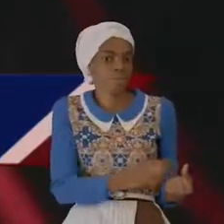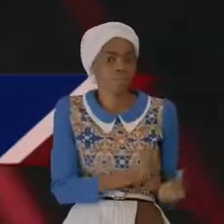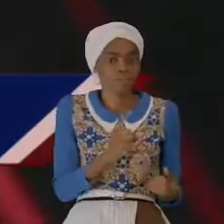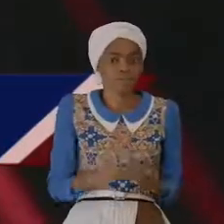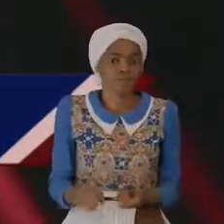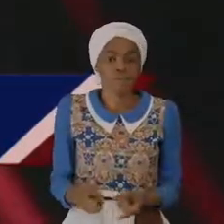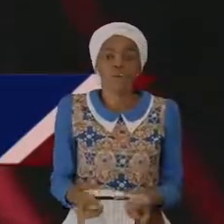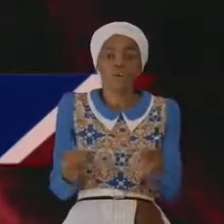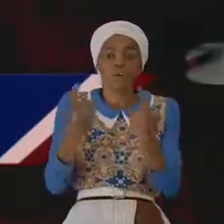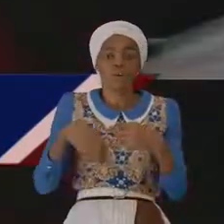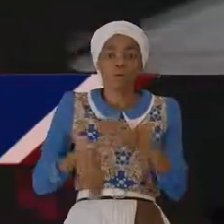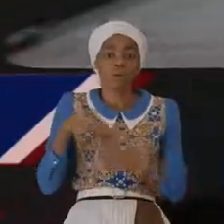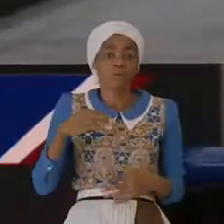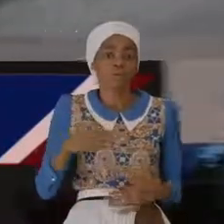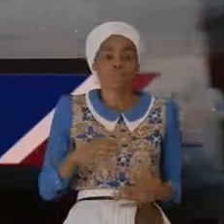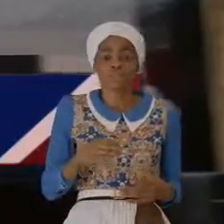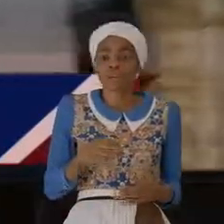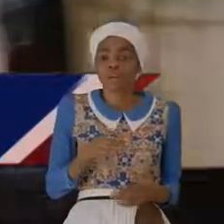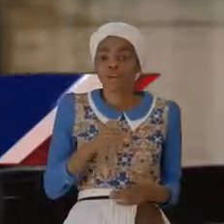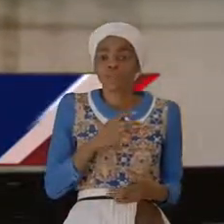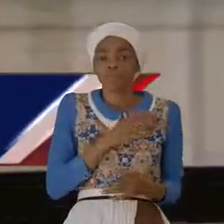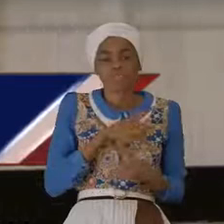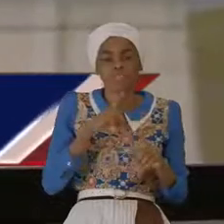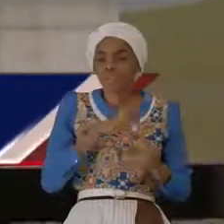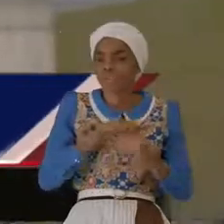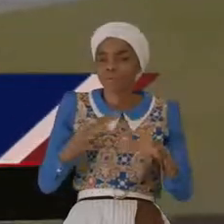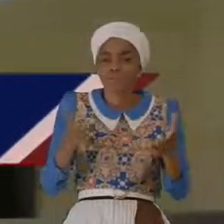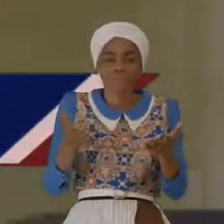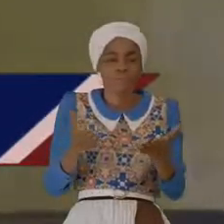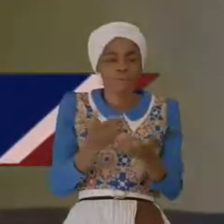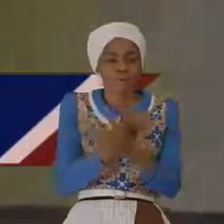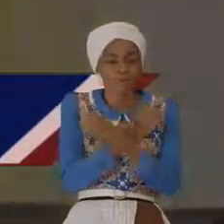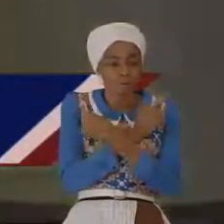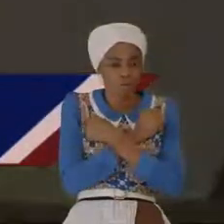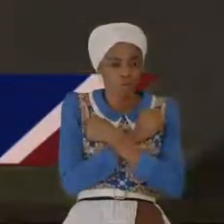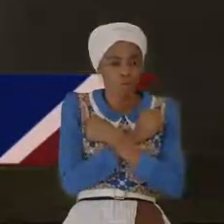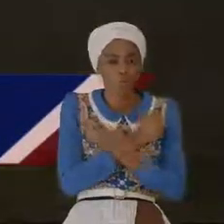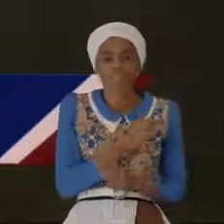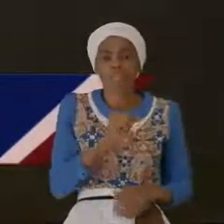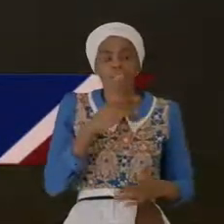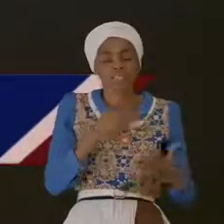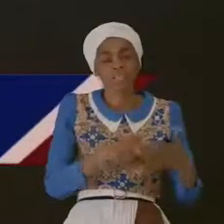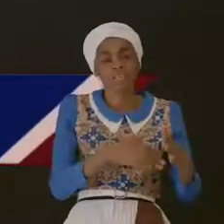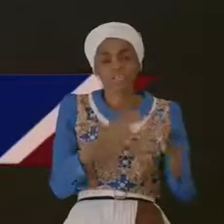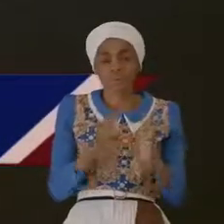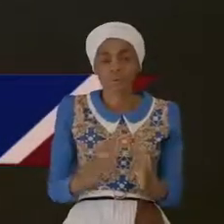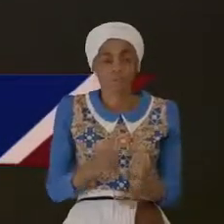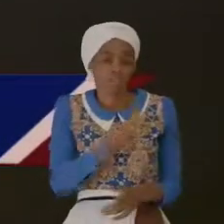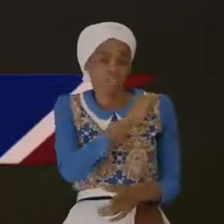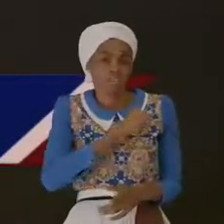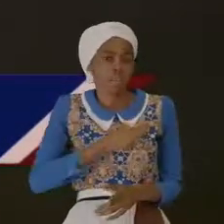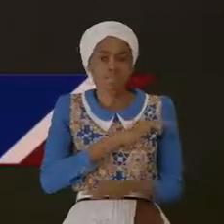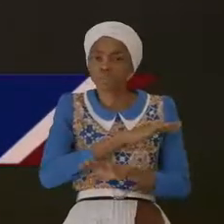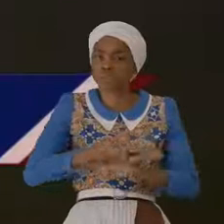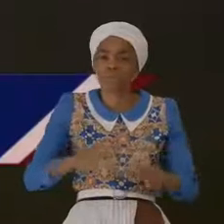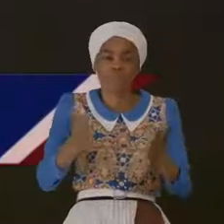de Galilée. Ils n'aimaient pas leurs voisins. Ils étaient circoncis. La circoncision n'amène pas l'obéissance à